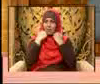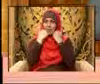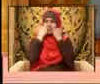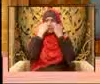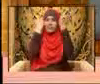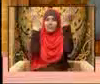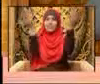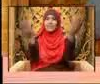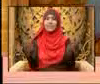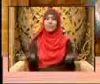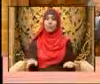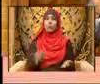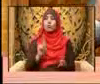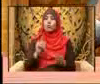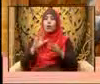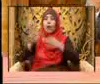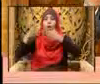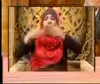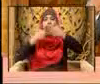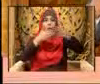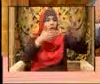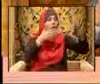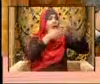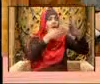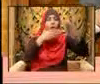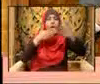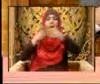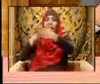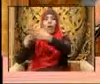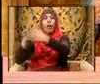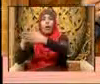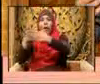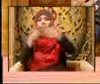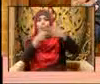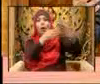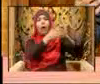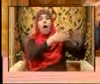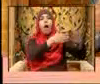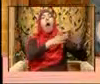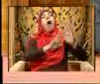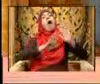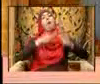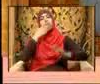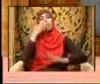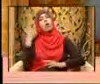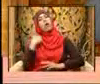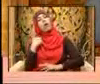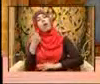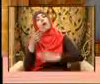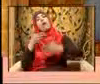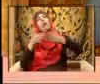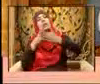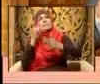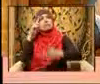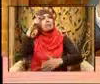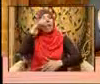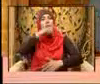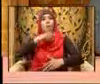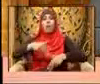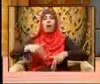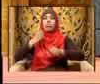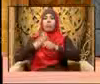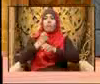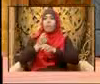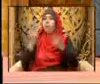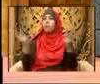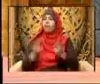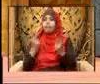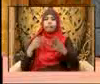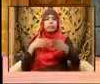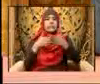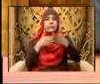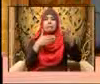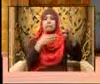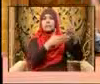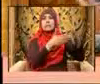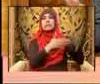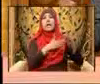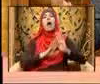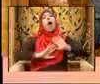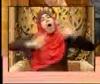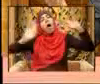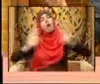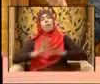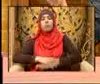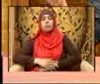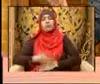إذا سدت أمامه كل الأبواب، أوصدت أمامه كل الأبواب وأغلقت كل الأبواب أمام هذا الإنسان، معناتها